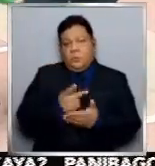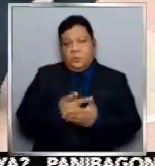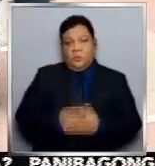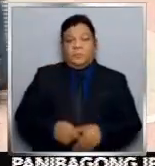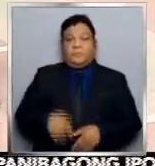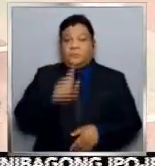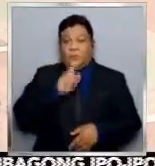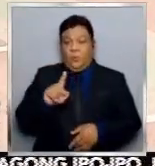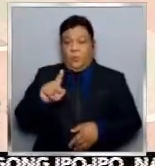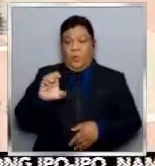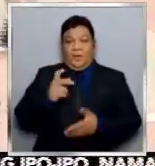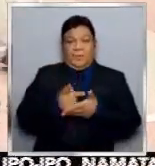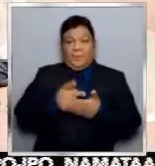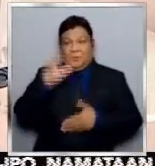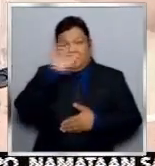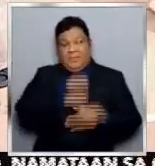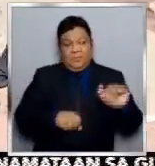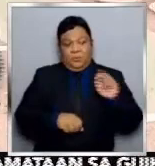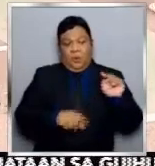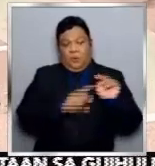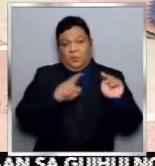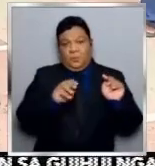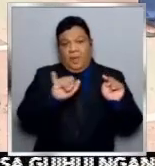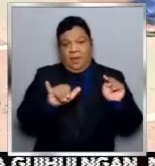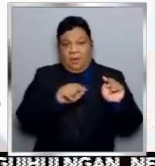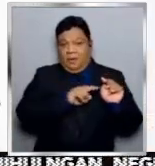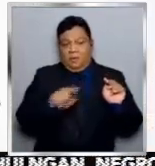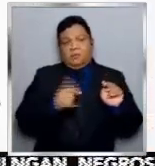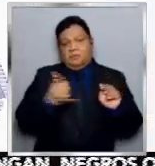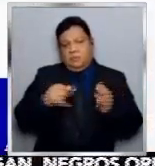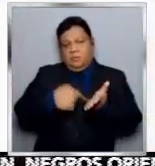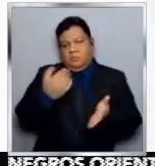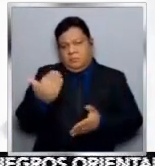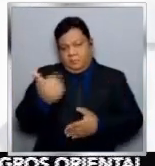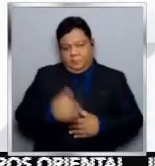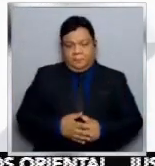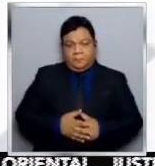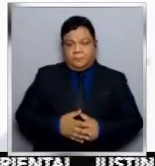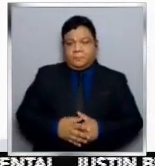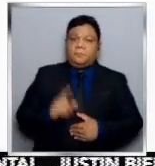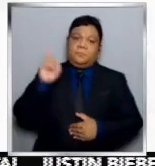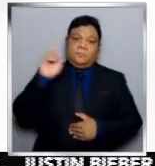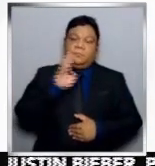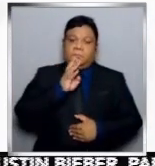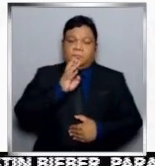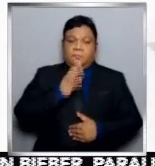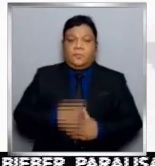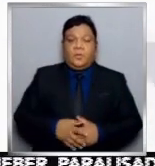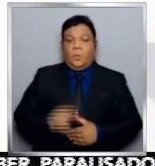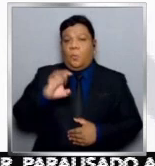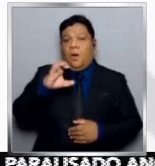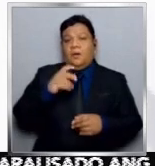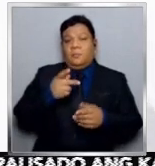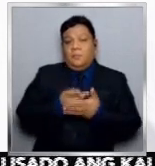binayaran noong January hanggang May 2022, sisingilin pa rin. This 100 pesos is divided by between the employers